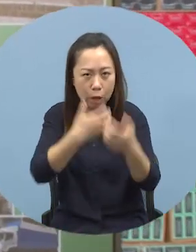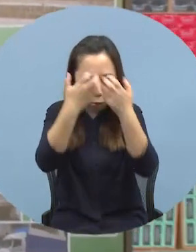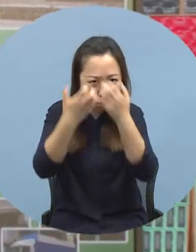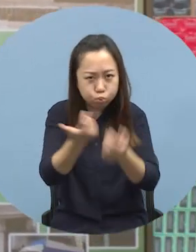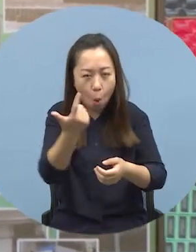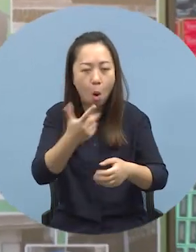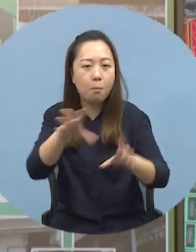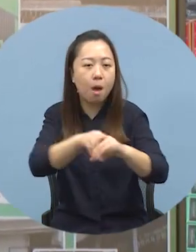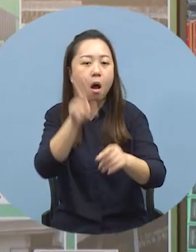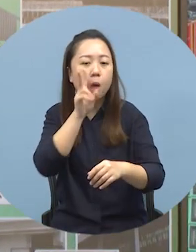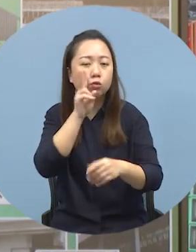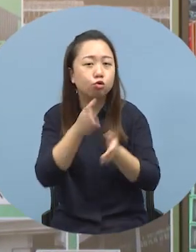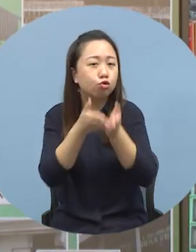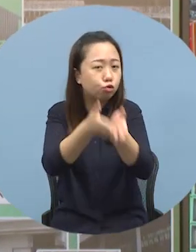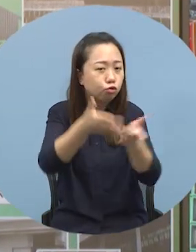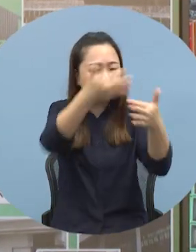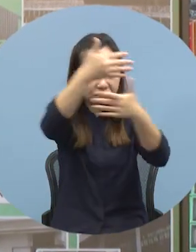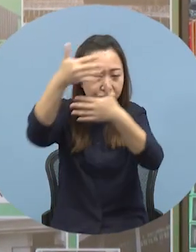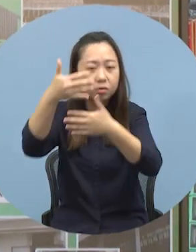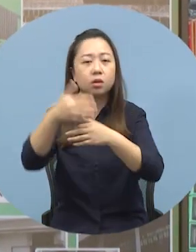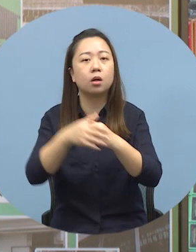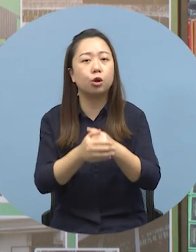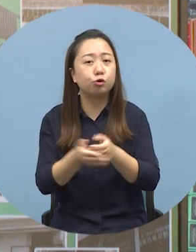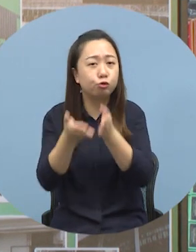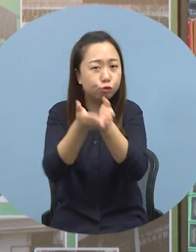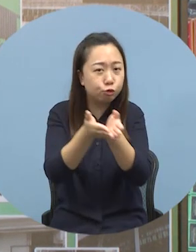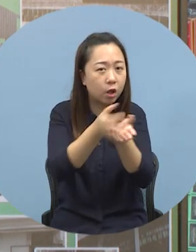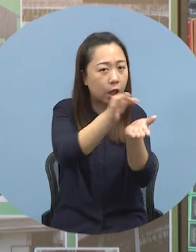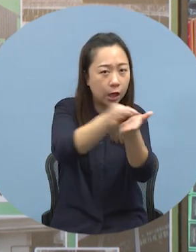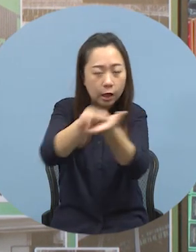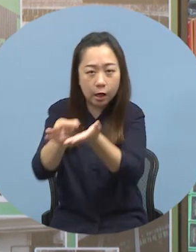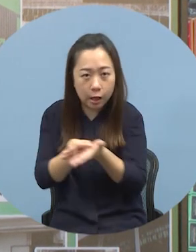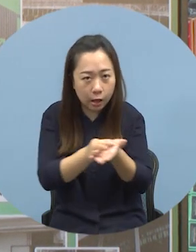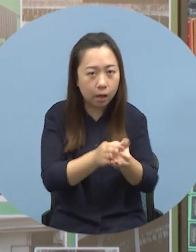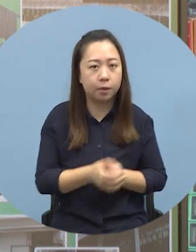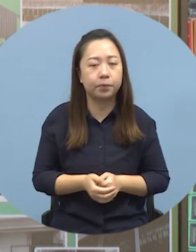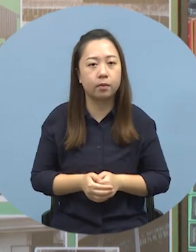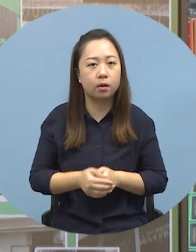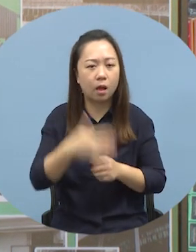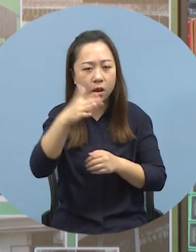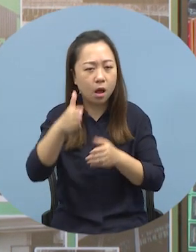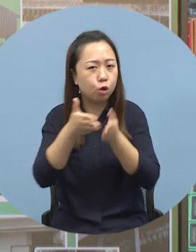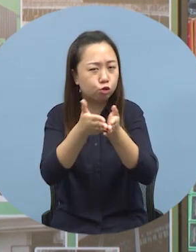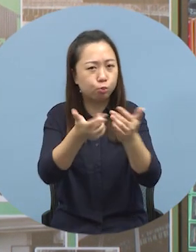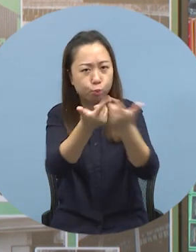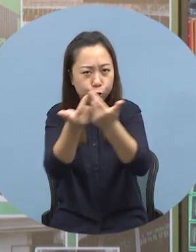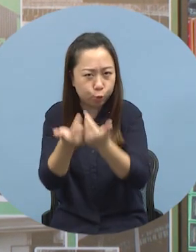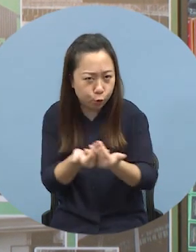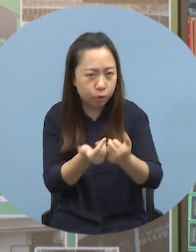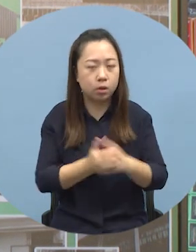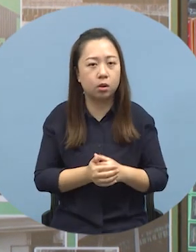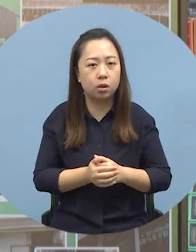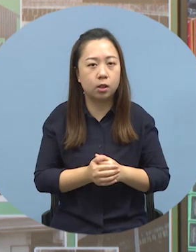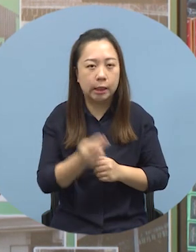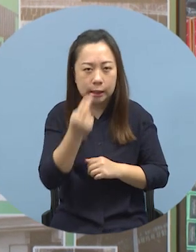好多嘢，例如就係船期、船行嘅位置、其他船務嘅配套。咁